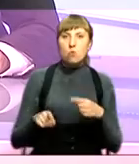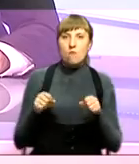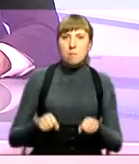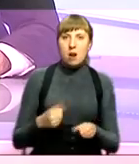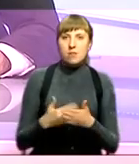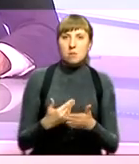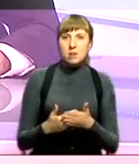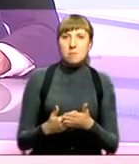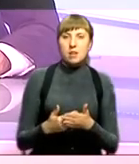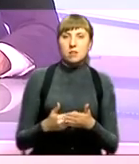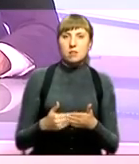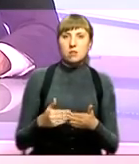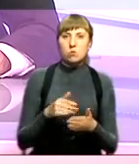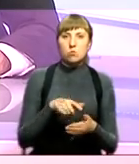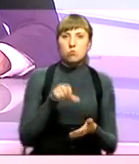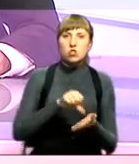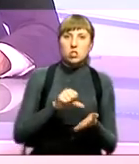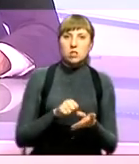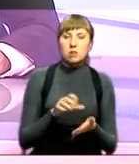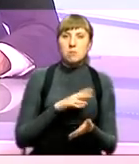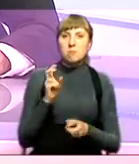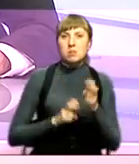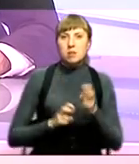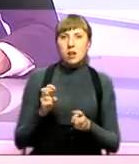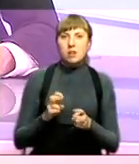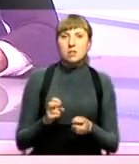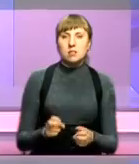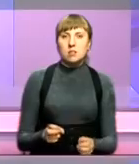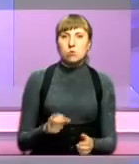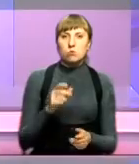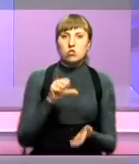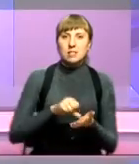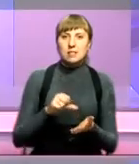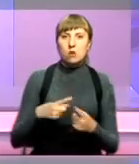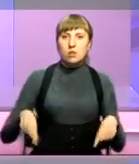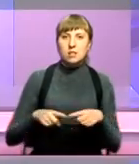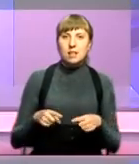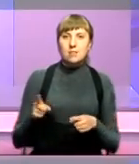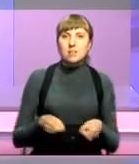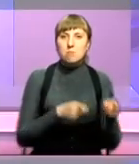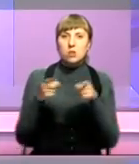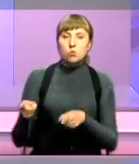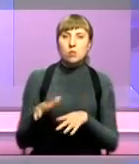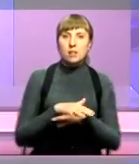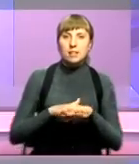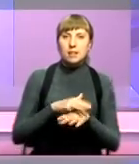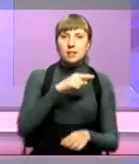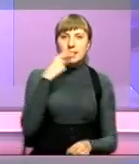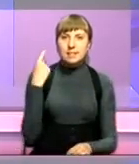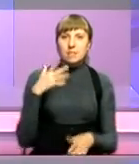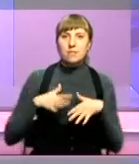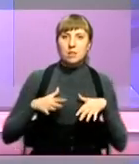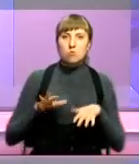например, там, учредители, которых были там, предприятия, учреждения, организации, они все перейдут на рынок России в Крыму безболезненно,